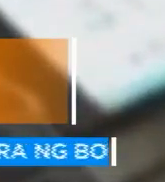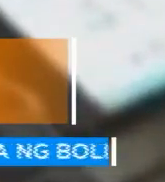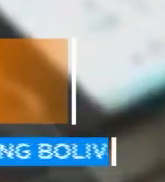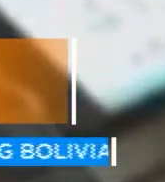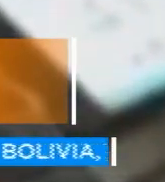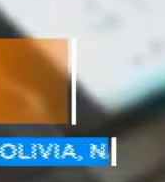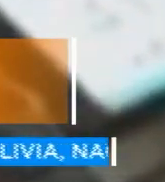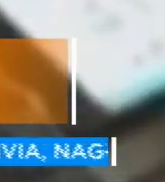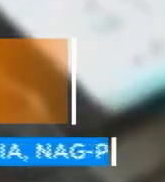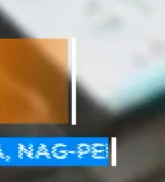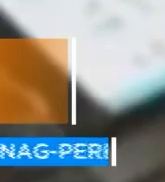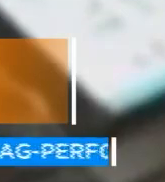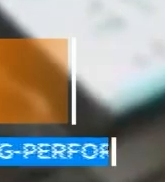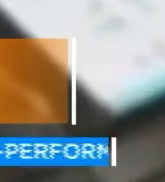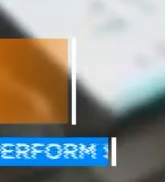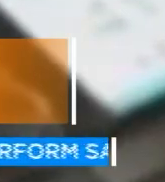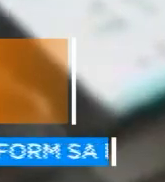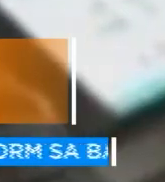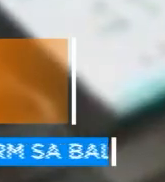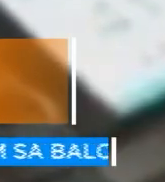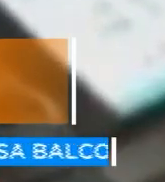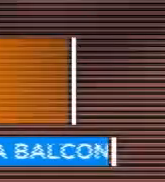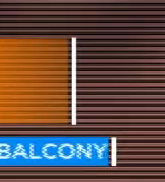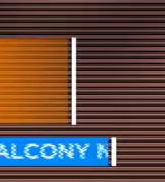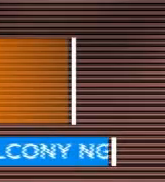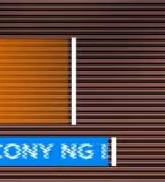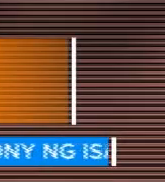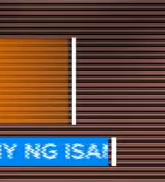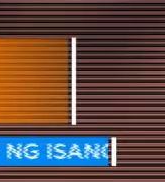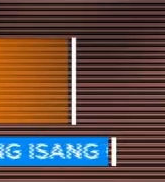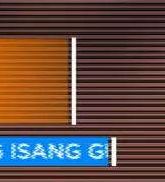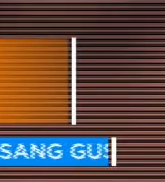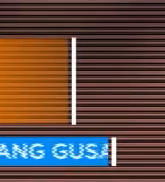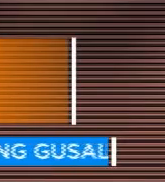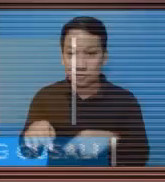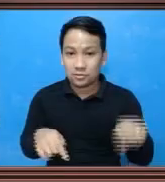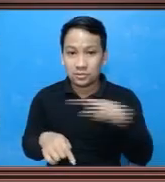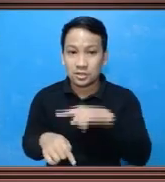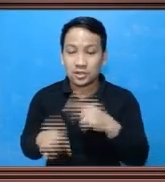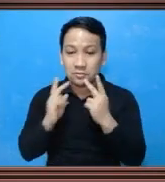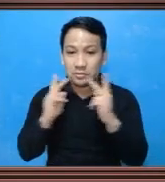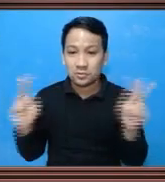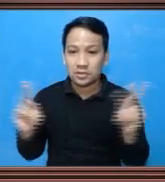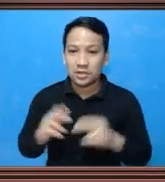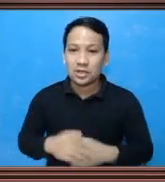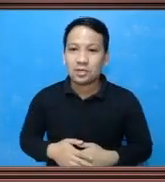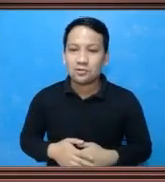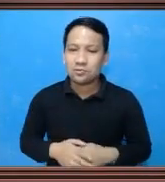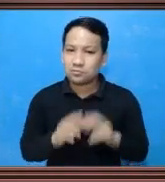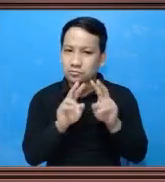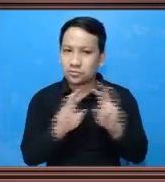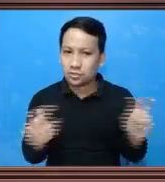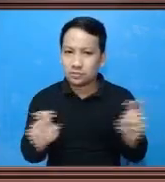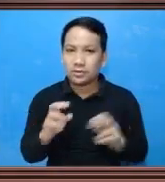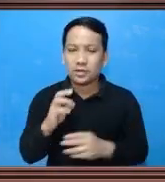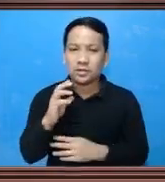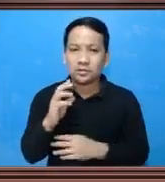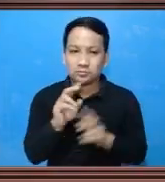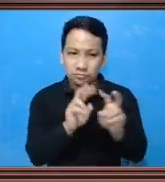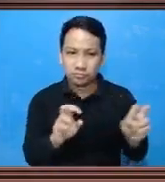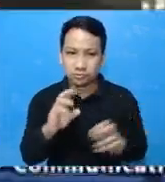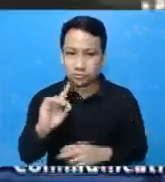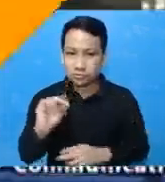COVID-19. Pangunawa rin ang apela ng iba pang vaccinators sa publiko. Iimbestigahan naman daw ng Department of Health ang